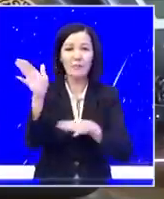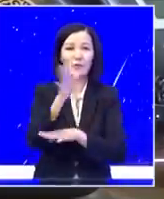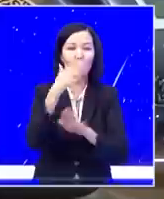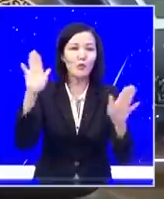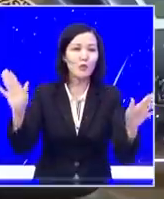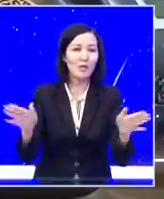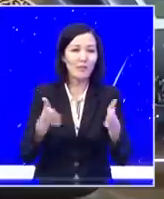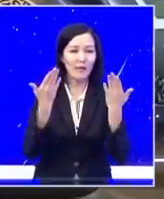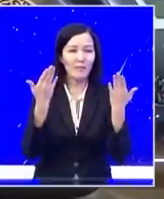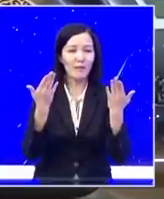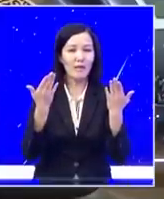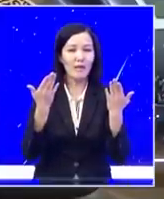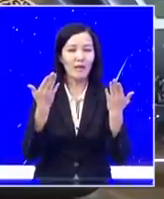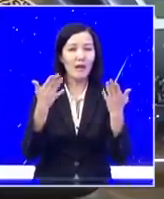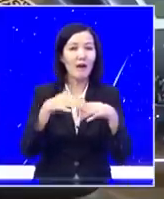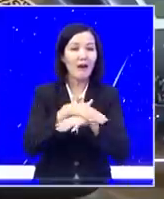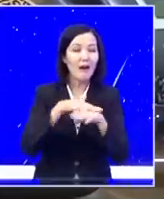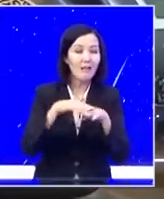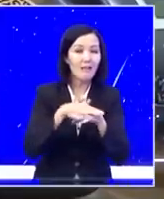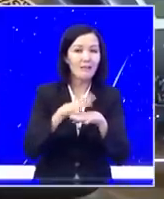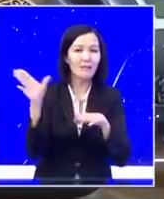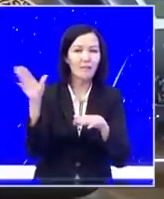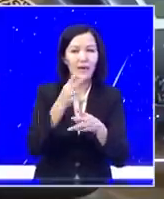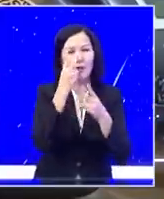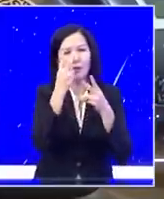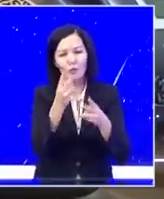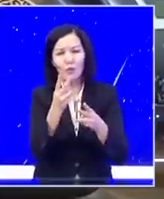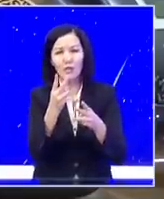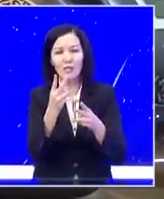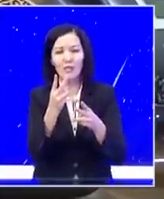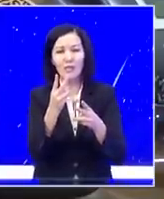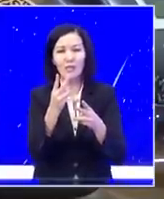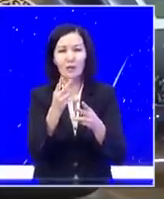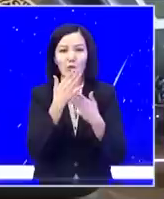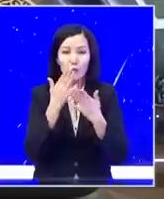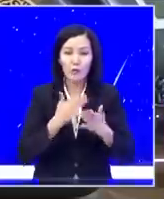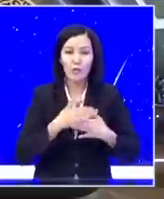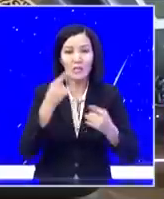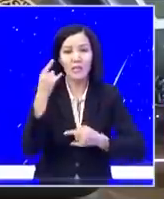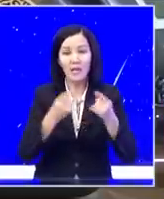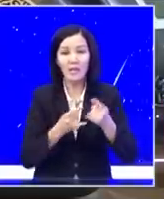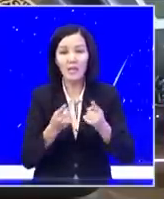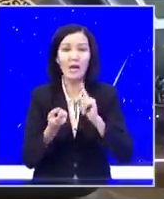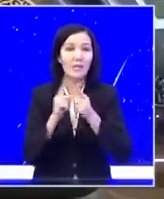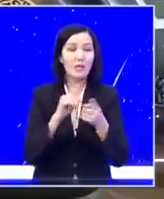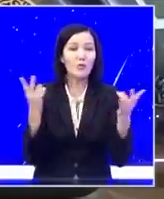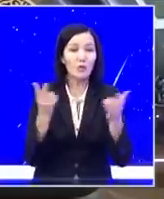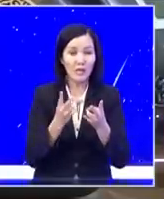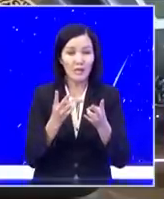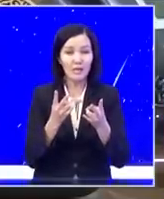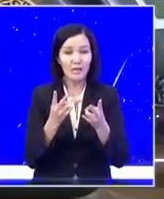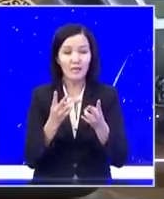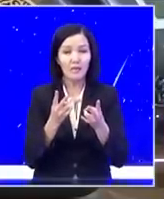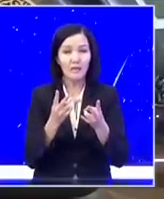желбіреп, елдің көңілінен шығатын арна болуы ол толғандырады, ойландырады.